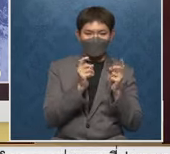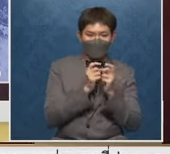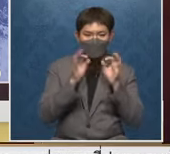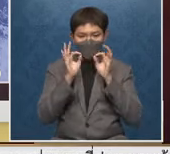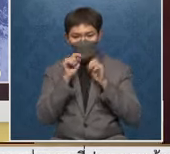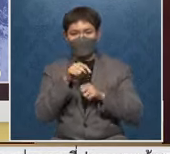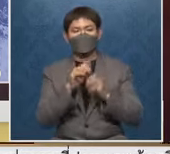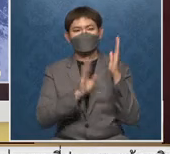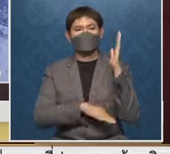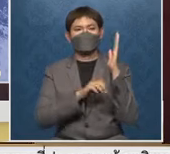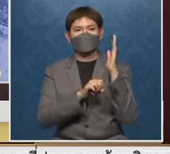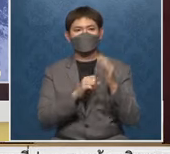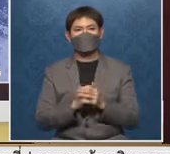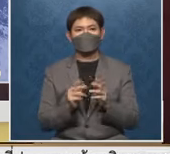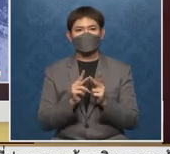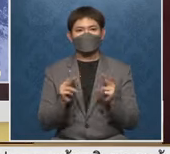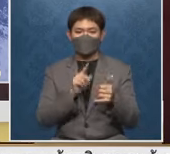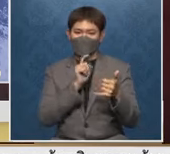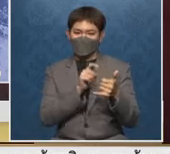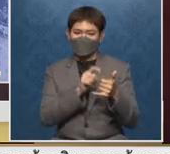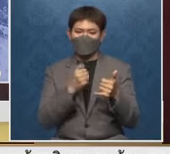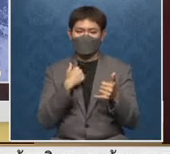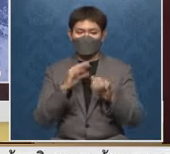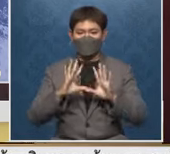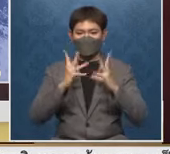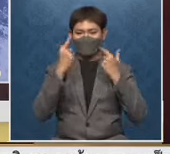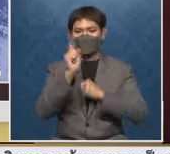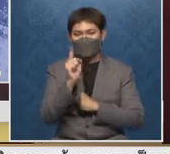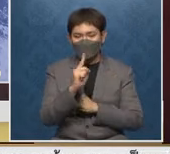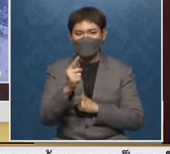การตั้งคณะกรรมการสอบสวนข้อเท็จจริงการสูญหายในปี